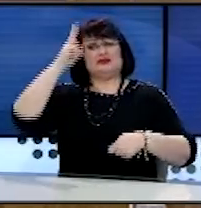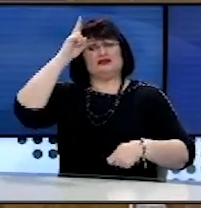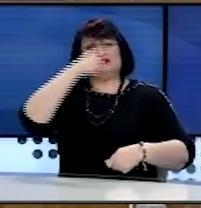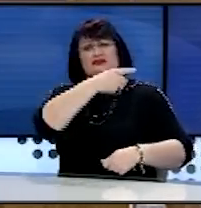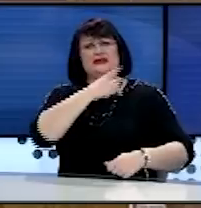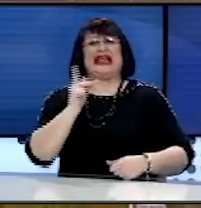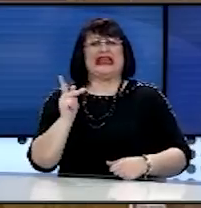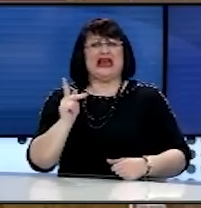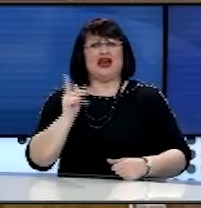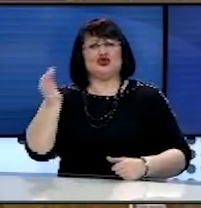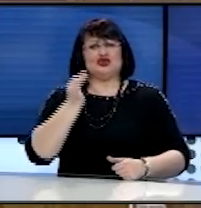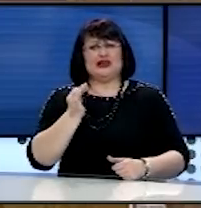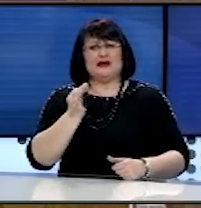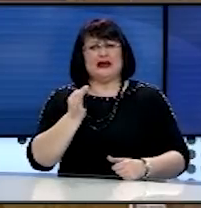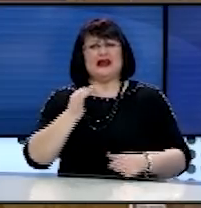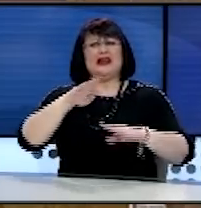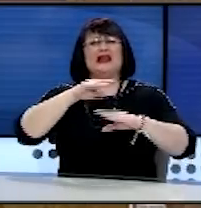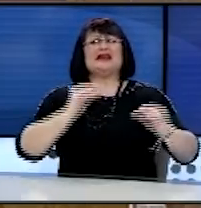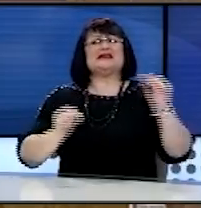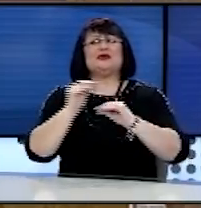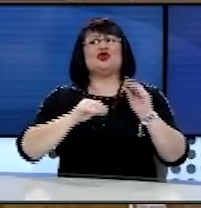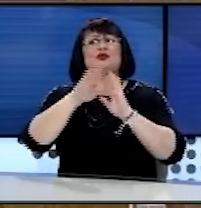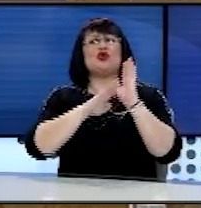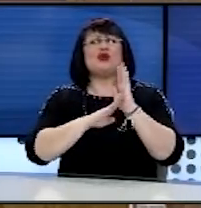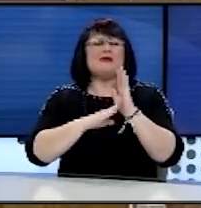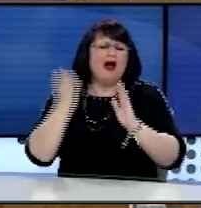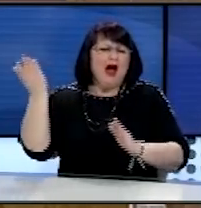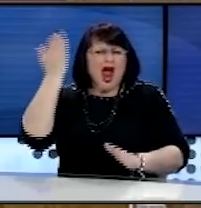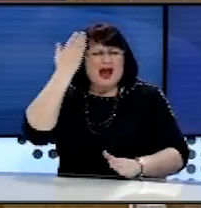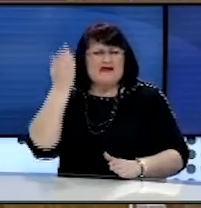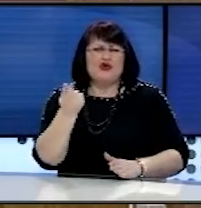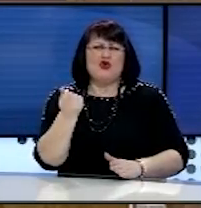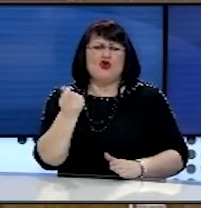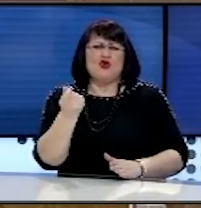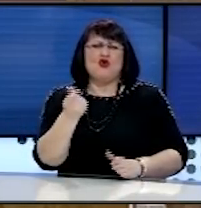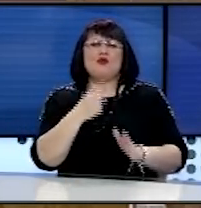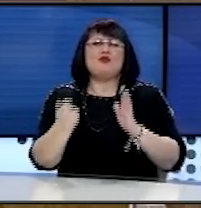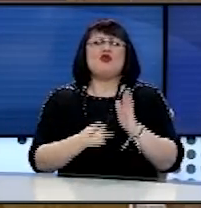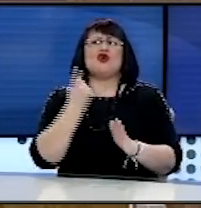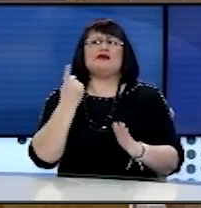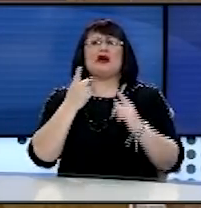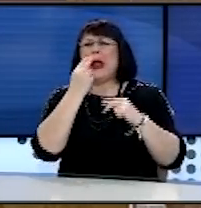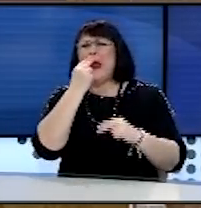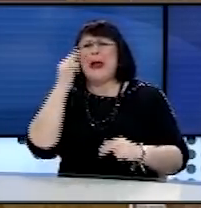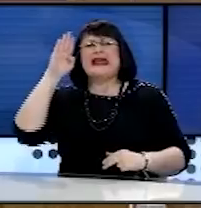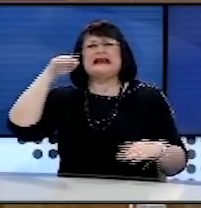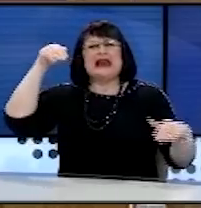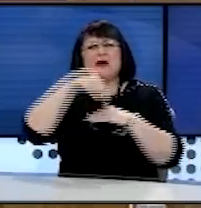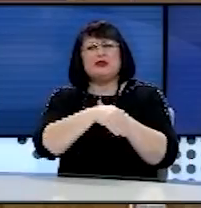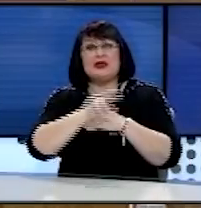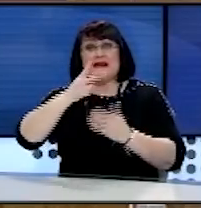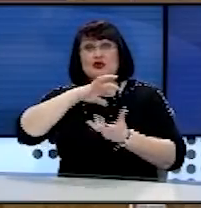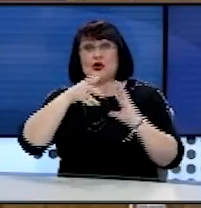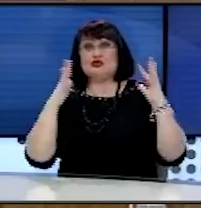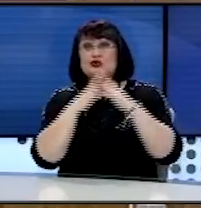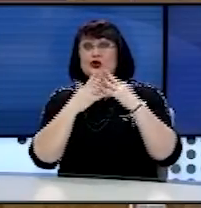που αποφάσισε ένα εξοπλιστικό πρόγραμμα Μαμούθ για πρώτη φορά μετά την πτώση του Χίτλερ και το τέλος του